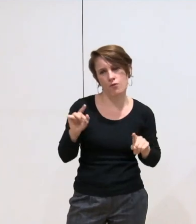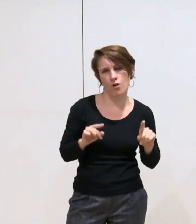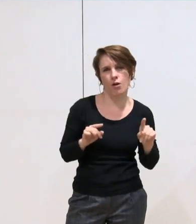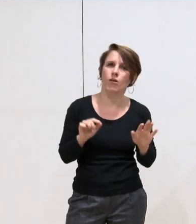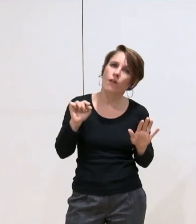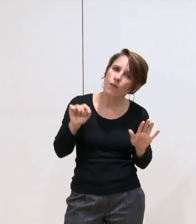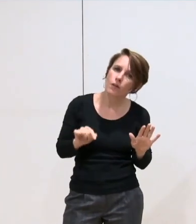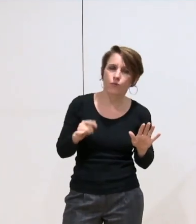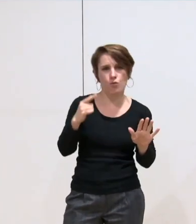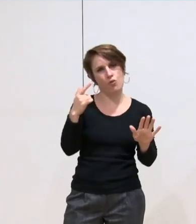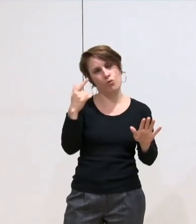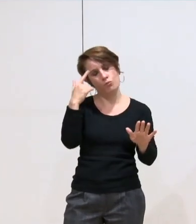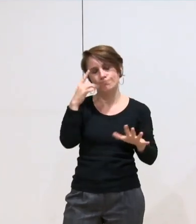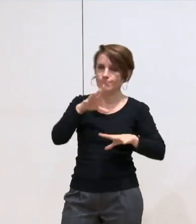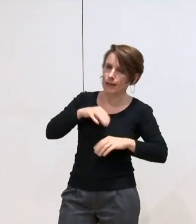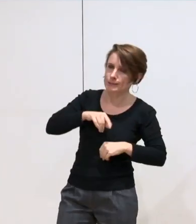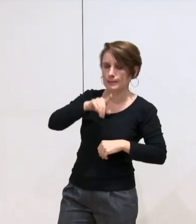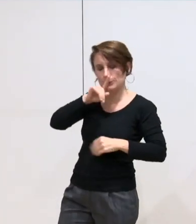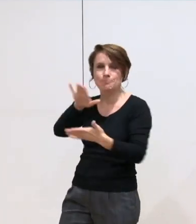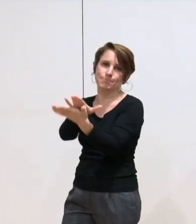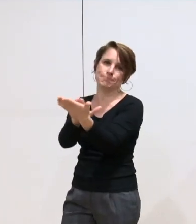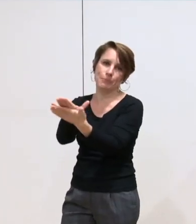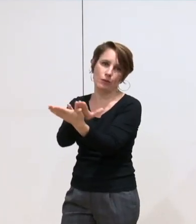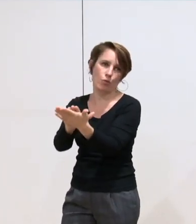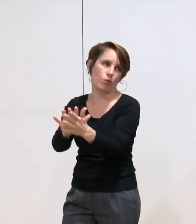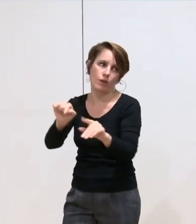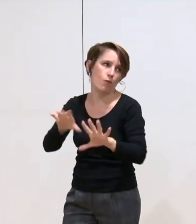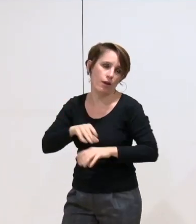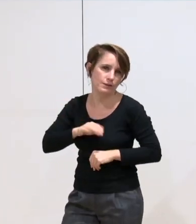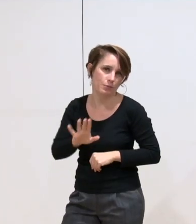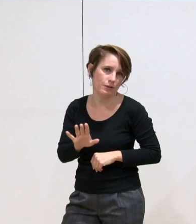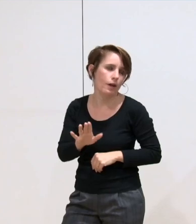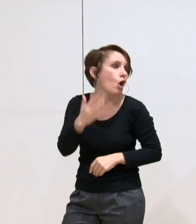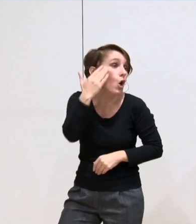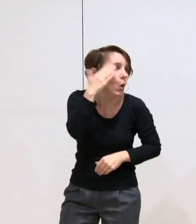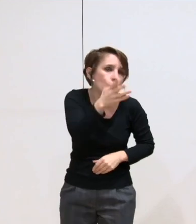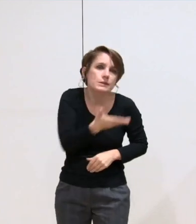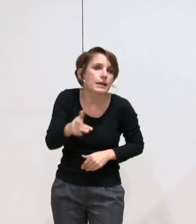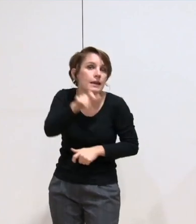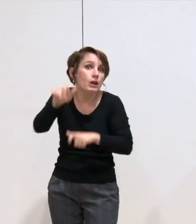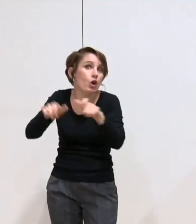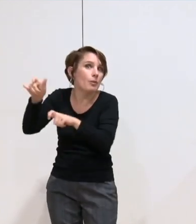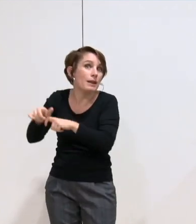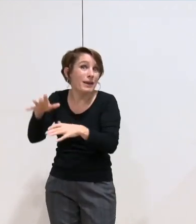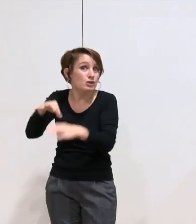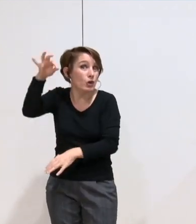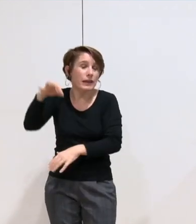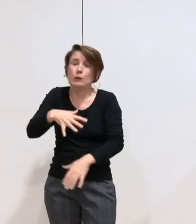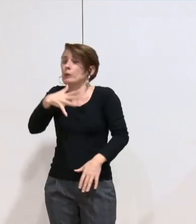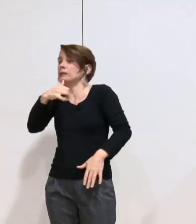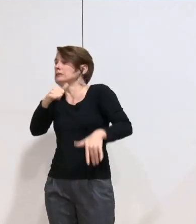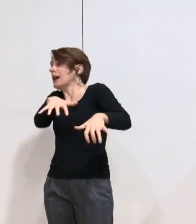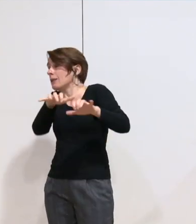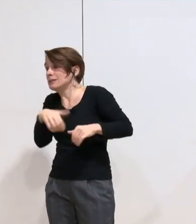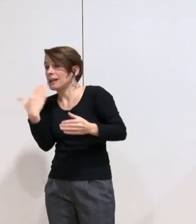faire preuve un peu d'esprit de pardon. On sait très bien que ça arrive aux élus d'avoir une phobie administrative. Hein. Monsieur Thévenoud n'est pas seul. Bon,